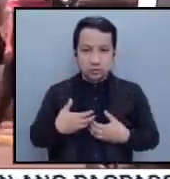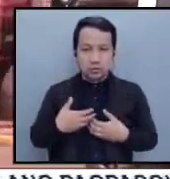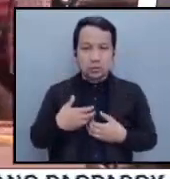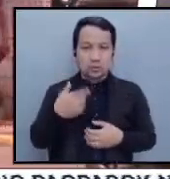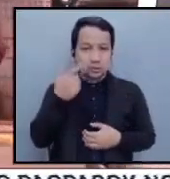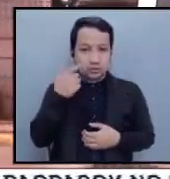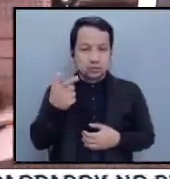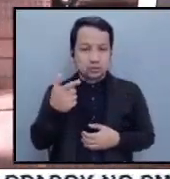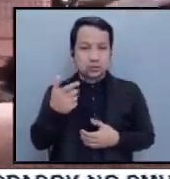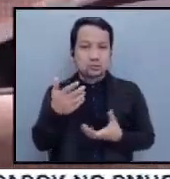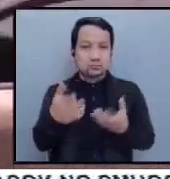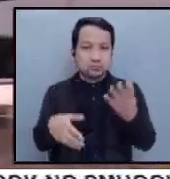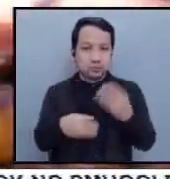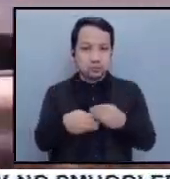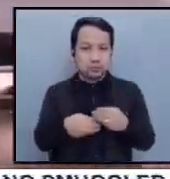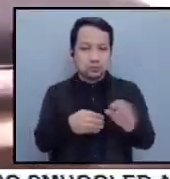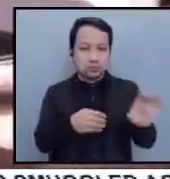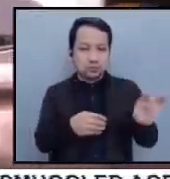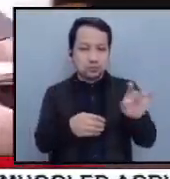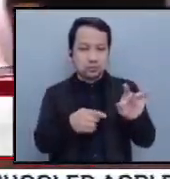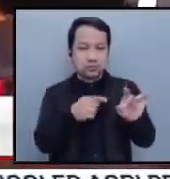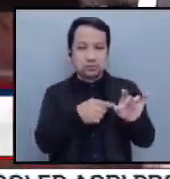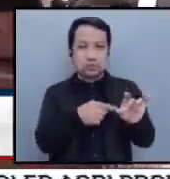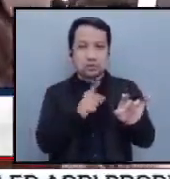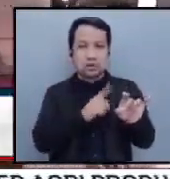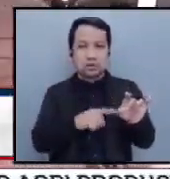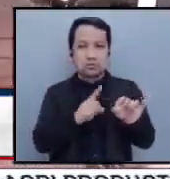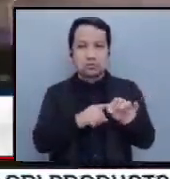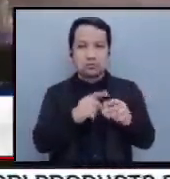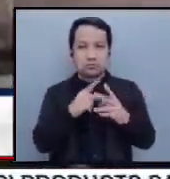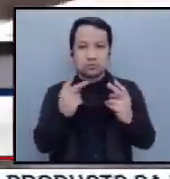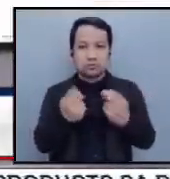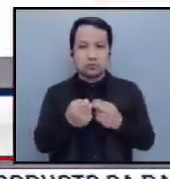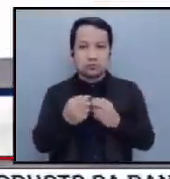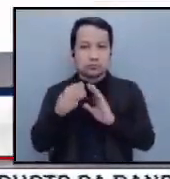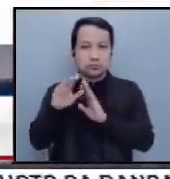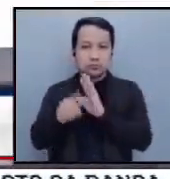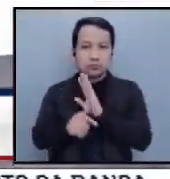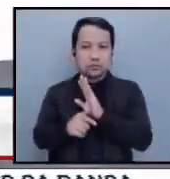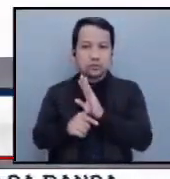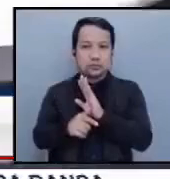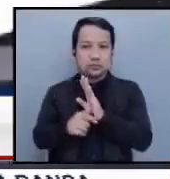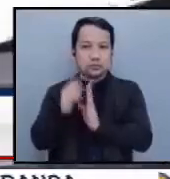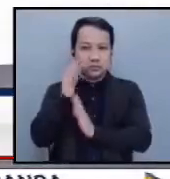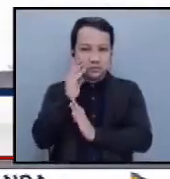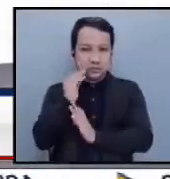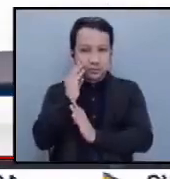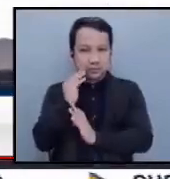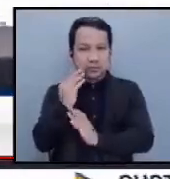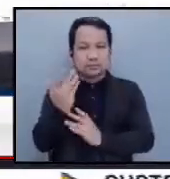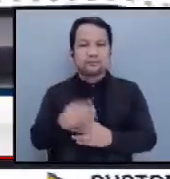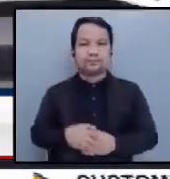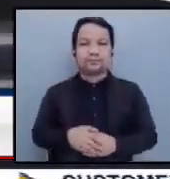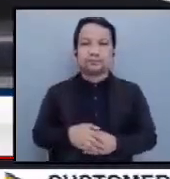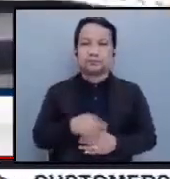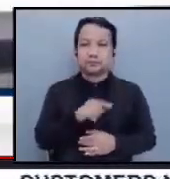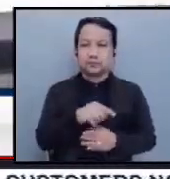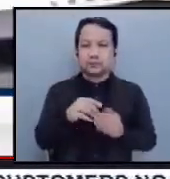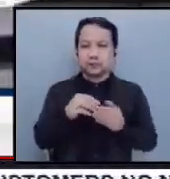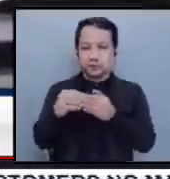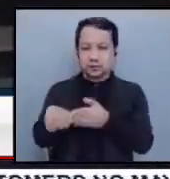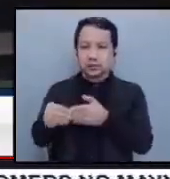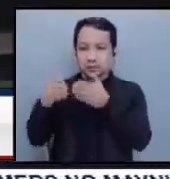Garcia, napili si Ferolino sa nasabing posisyon dahil sa background nito at karanasan. Bilang pinuno ng Task Force,